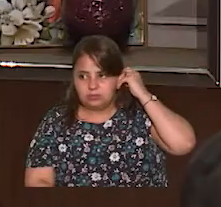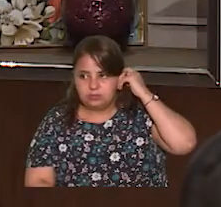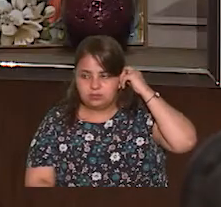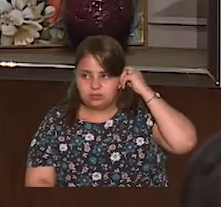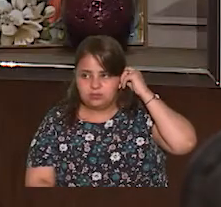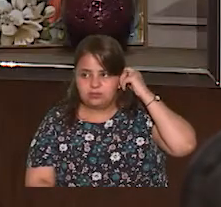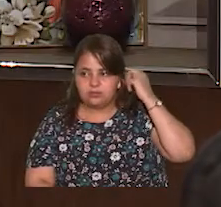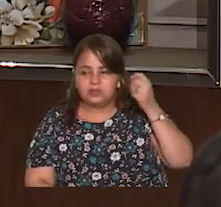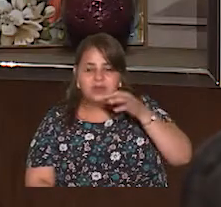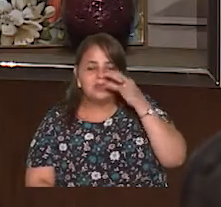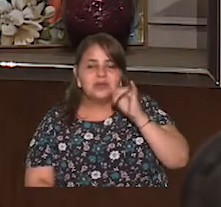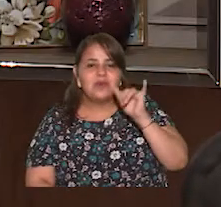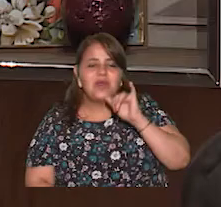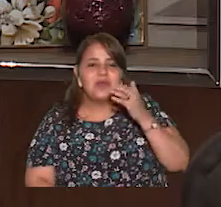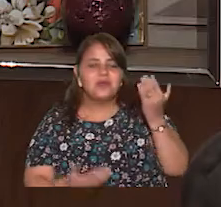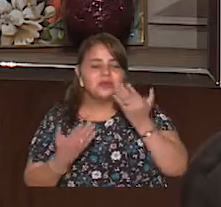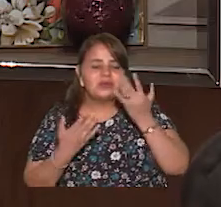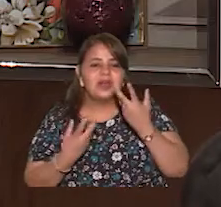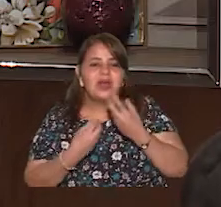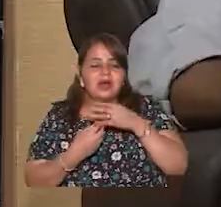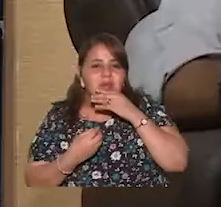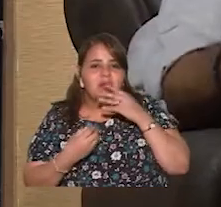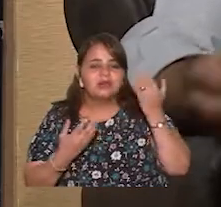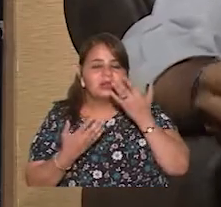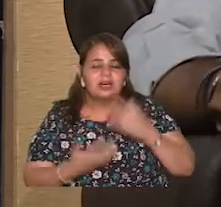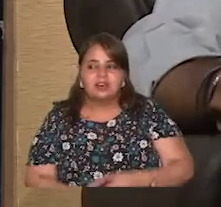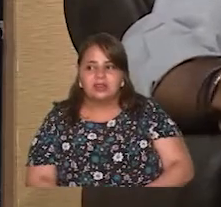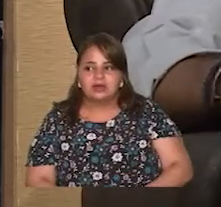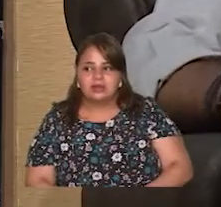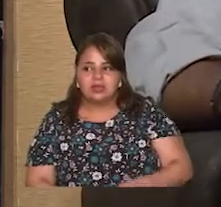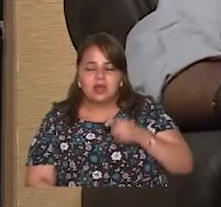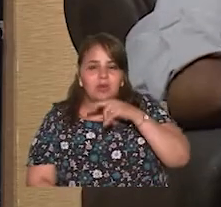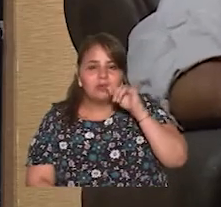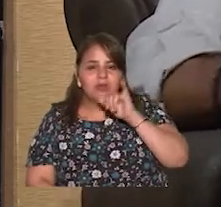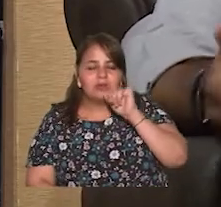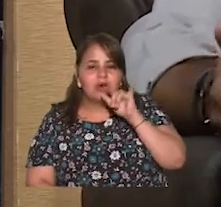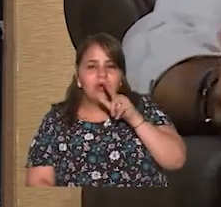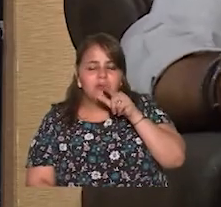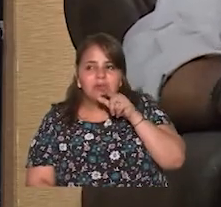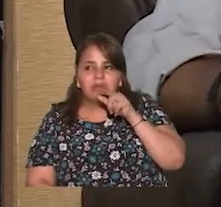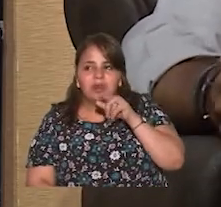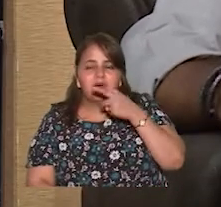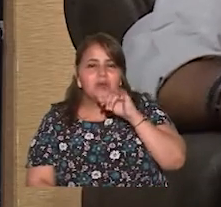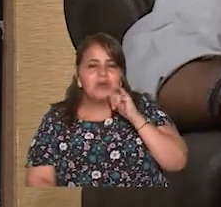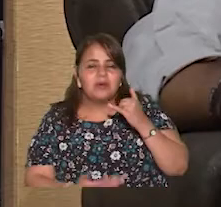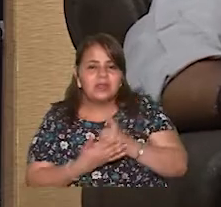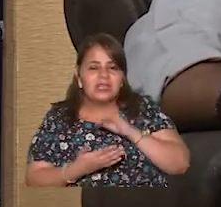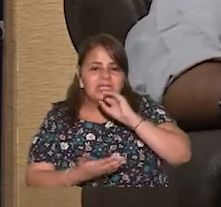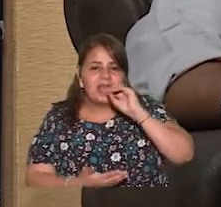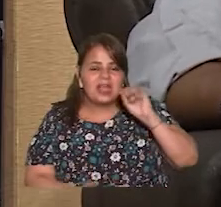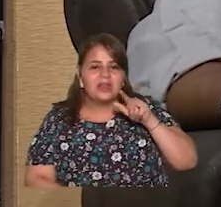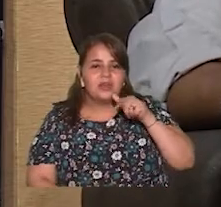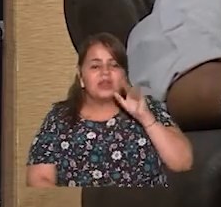برضه لو موجود يعني. لا يعني يساعده عشان يعني مره قلتها في مدرسه، المدرسه قالت لي لا احنا عايزين نعلم الاولاد يعتمدوا، فانا